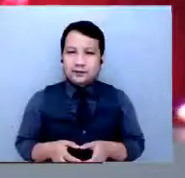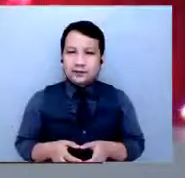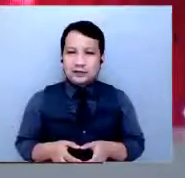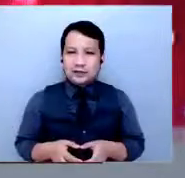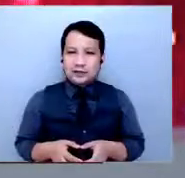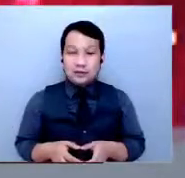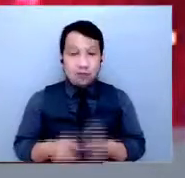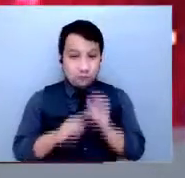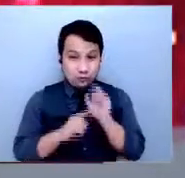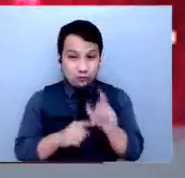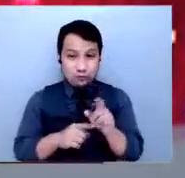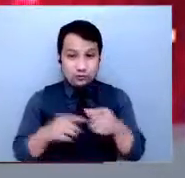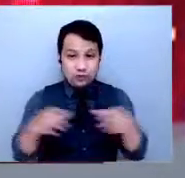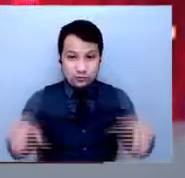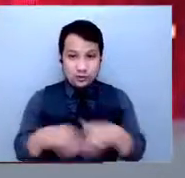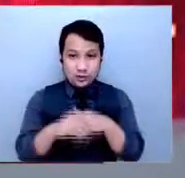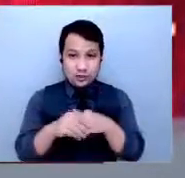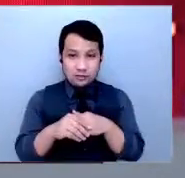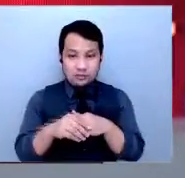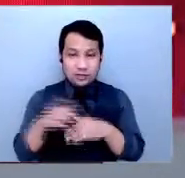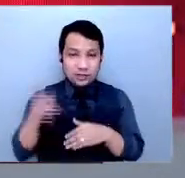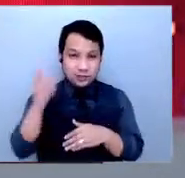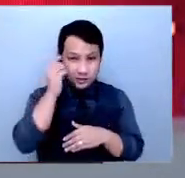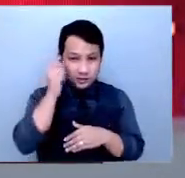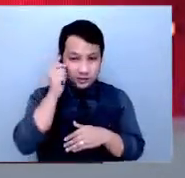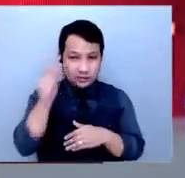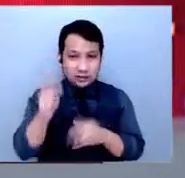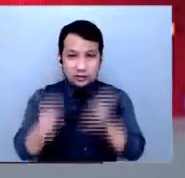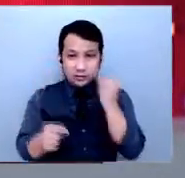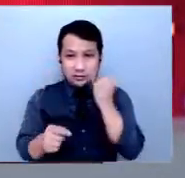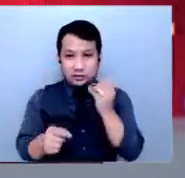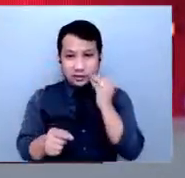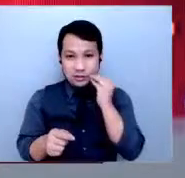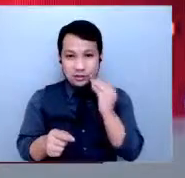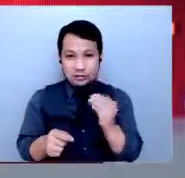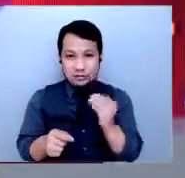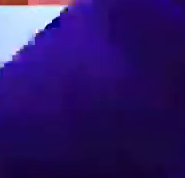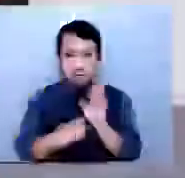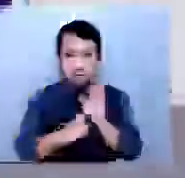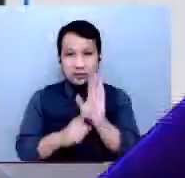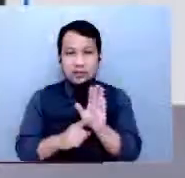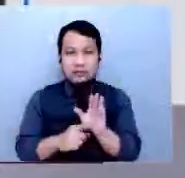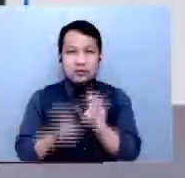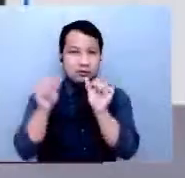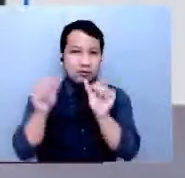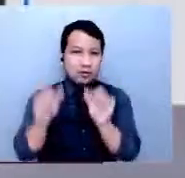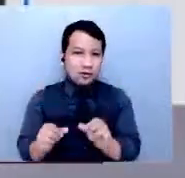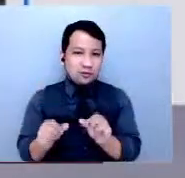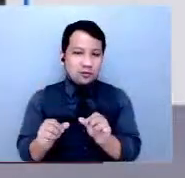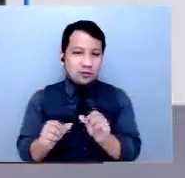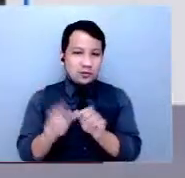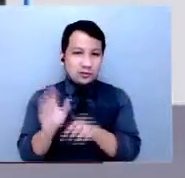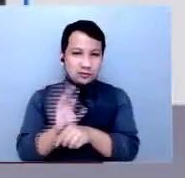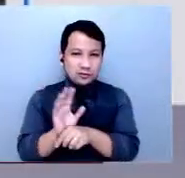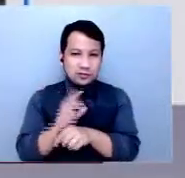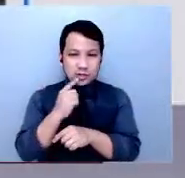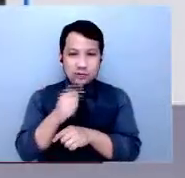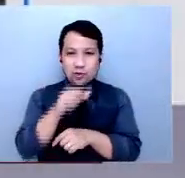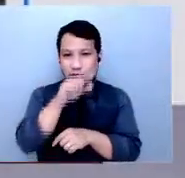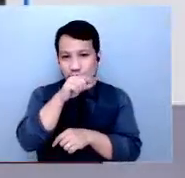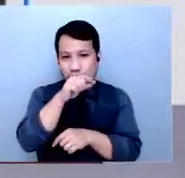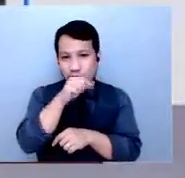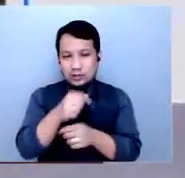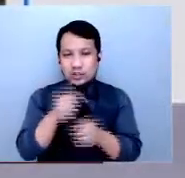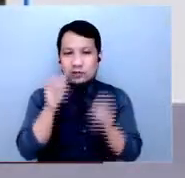Officially married na sina Dennis Trillo at Jenilyn Mercado. Naka-upload ang kanilang civil wedding pictures sa Twitter. Uploaded